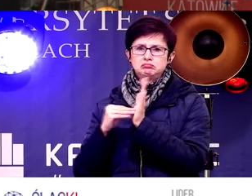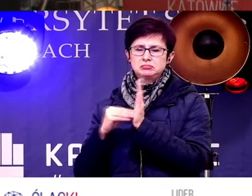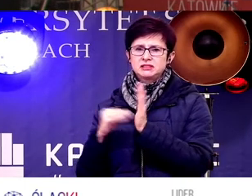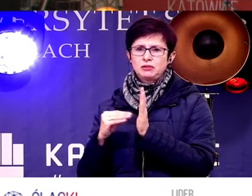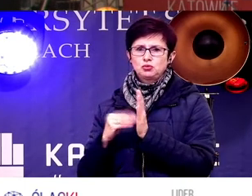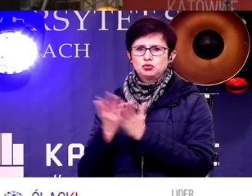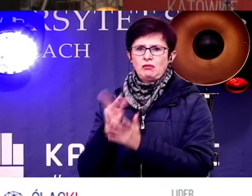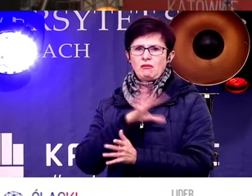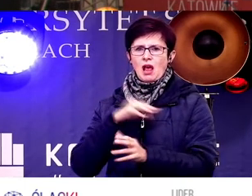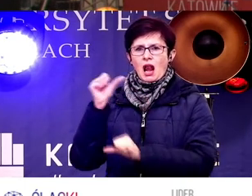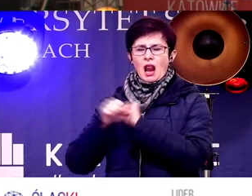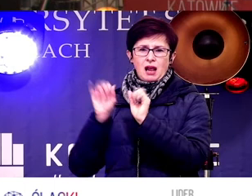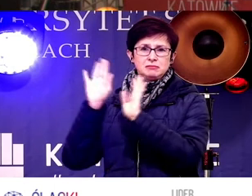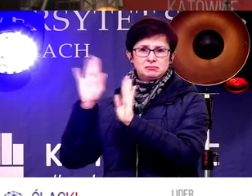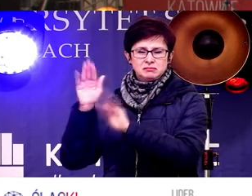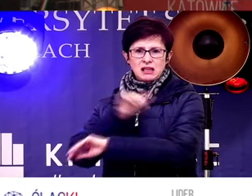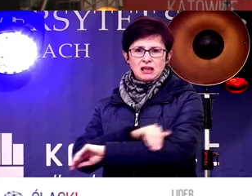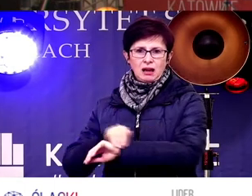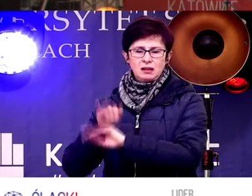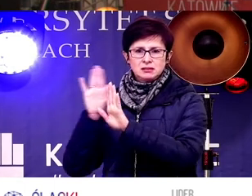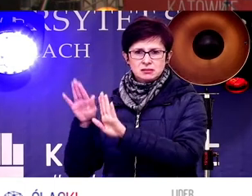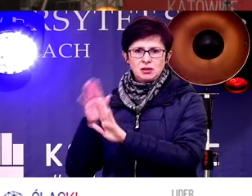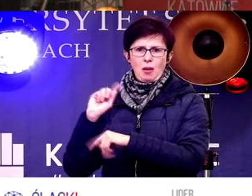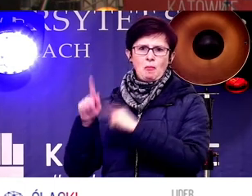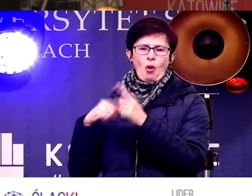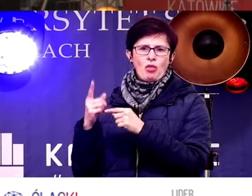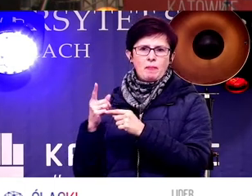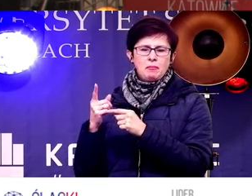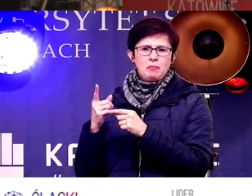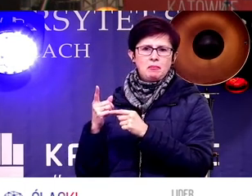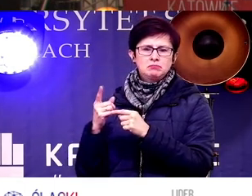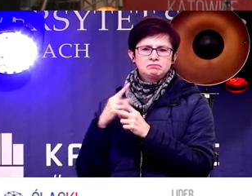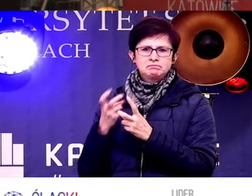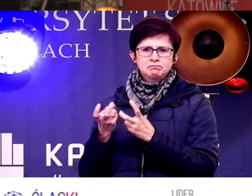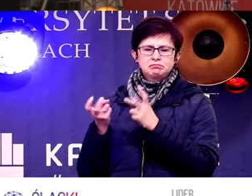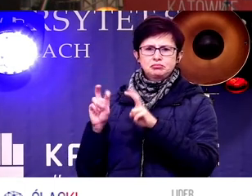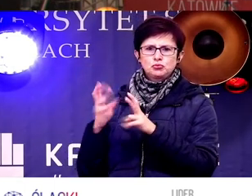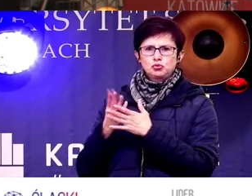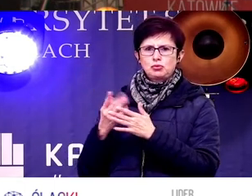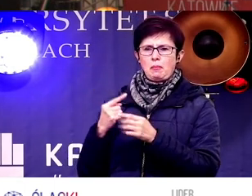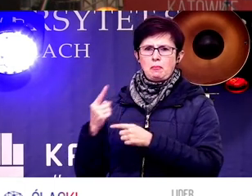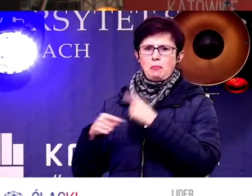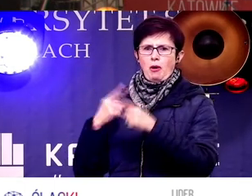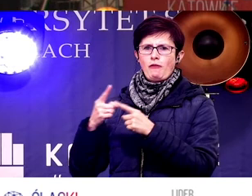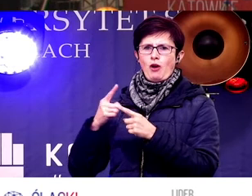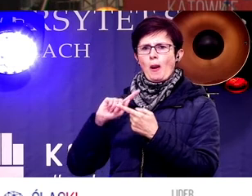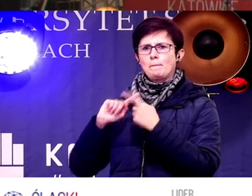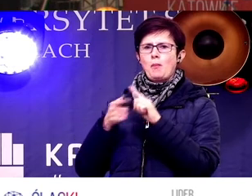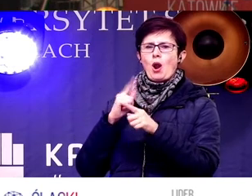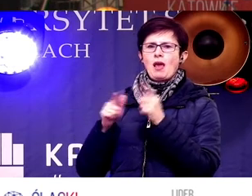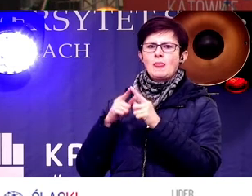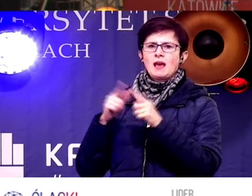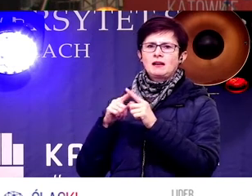zbyt wiele land w tym kraju, to po jakimś czasie jest taki czynnik, jakby, że zaczyna powoli reprezentować politykę tego